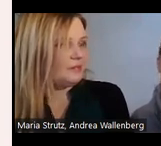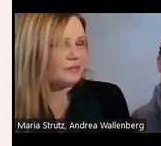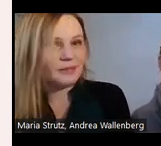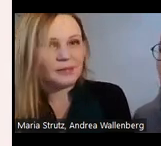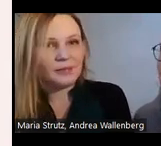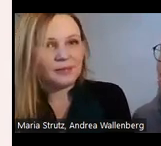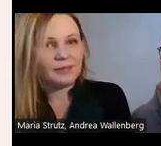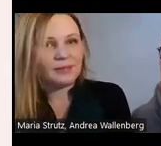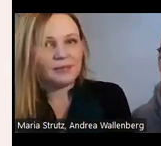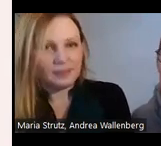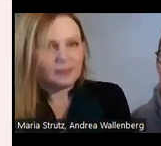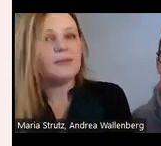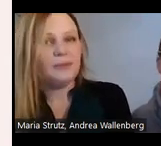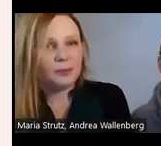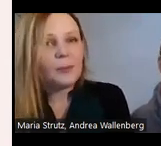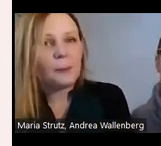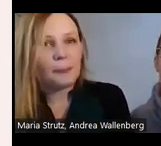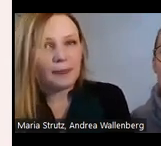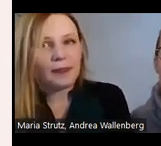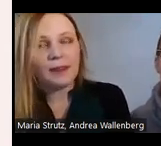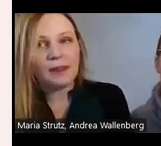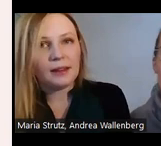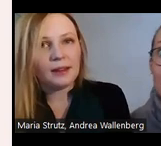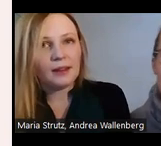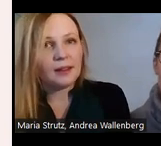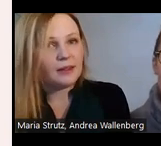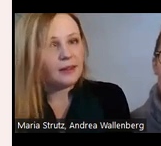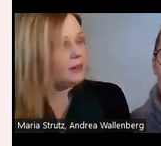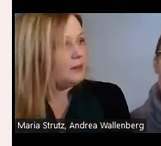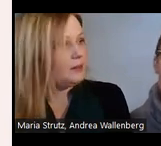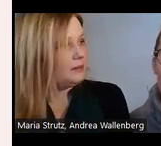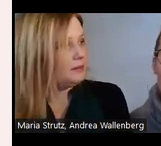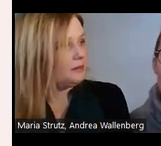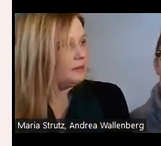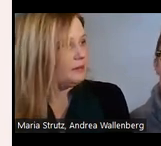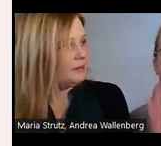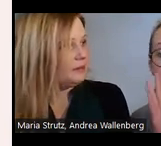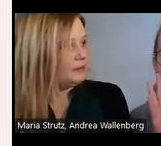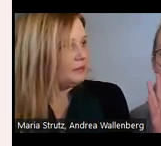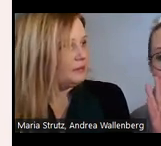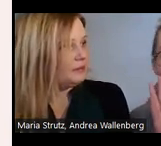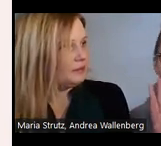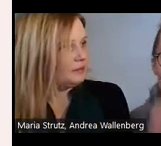vilja. Ja, men man kan vara delaktig ändå. Det barnet kan få plinga i städklockan istället för att säga